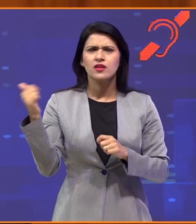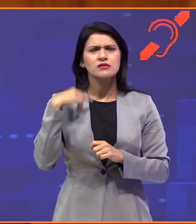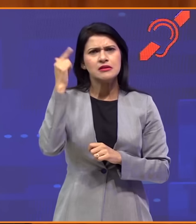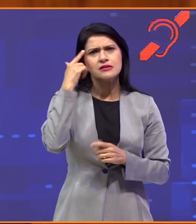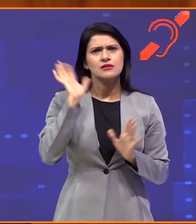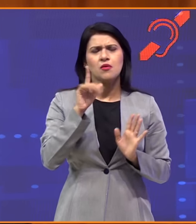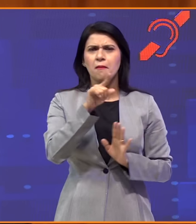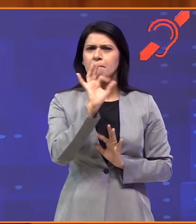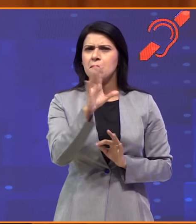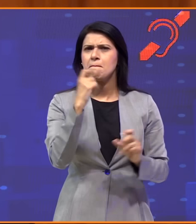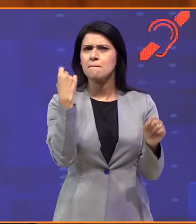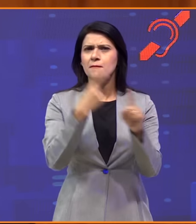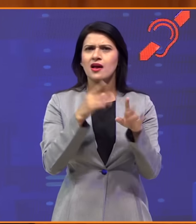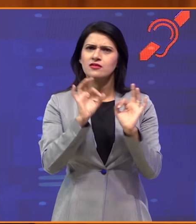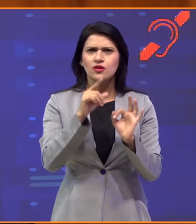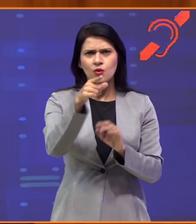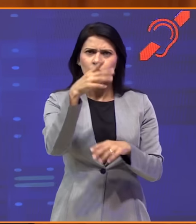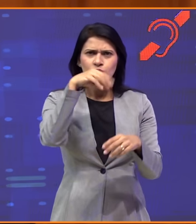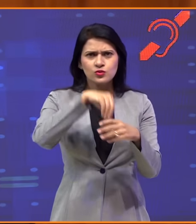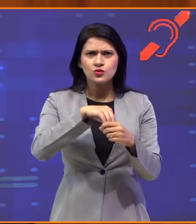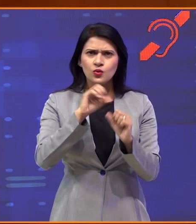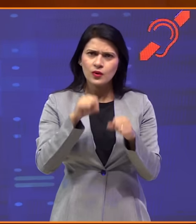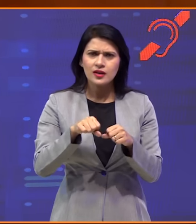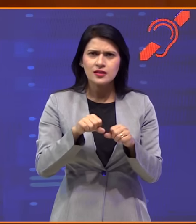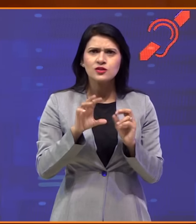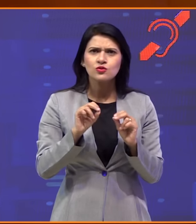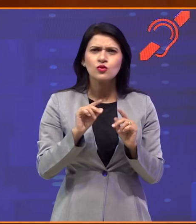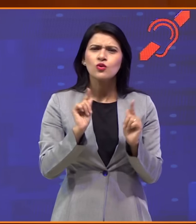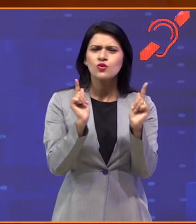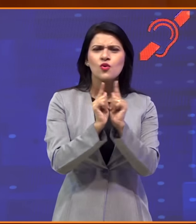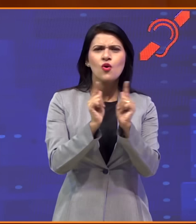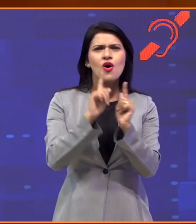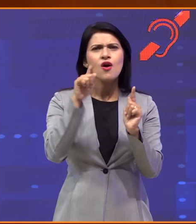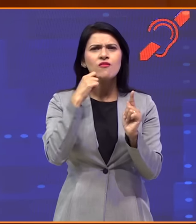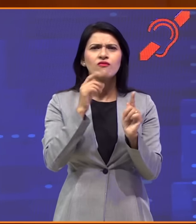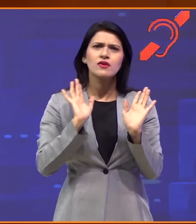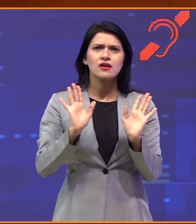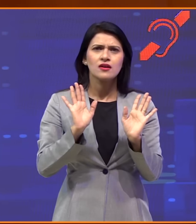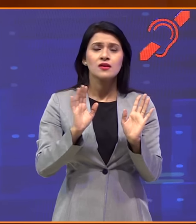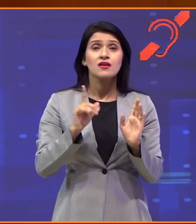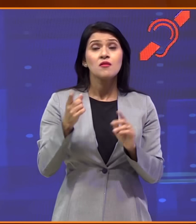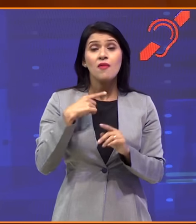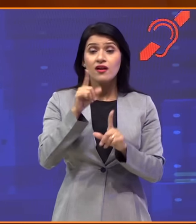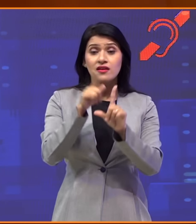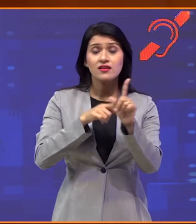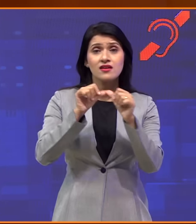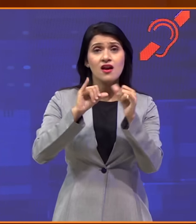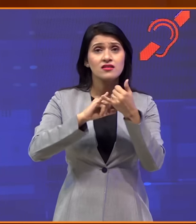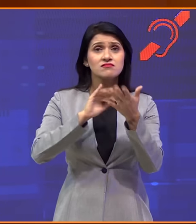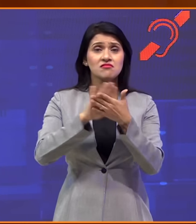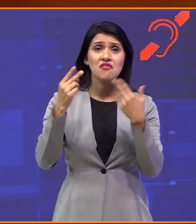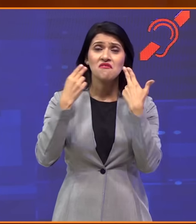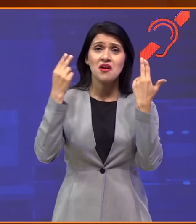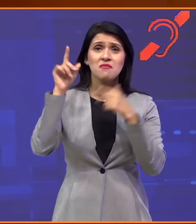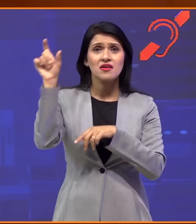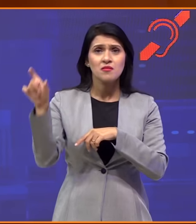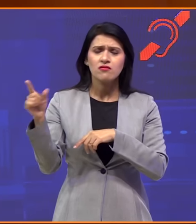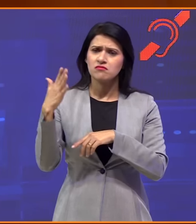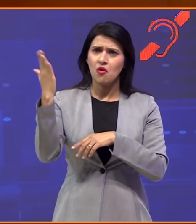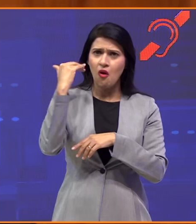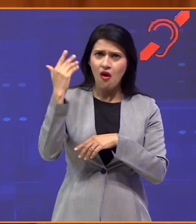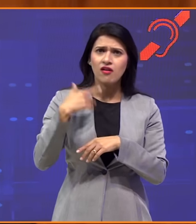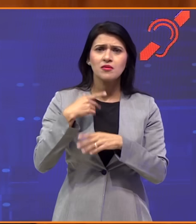सोच नहीं पा रहा हूं तो तू क्या मेरी फिल्म में गेस्ट अपीयरेंस करेगा इतना बड़ा सम्मान दिया यश चोपड़ा जैसे महान निर्देशक ने और मैंने कहा कि सर आप